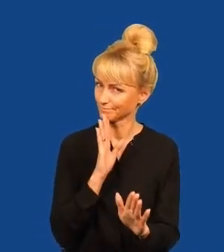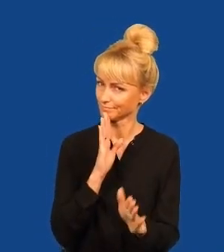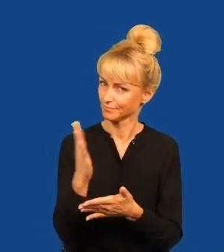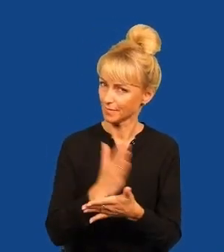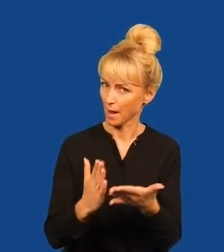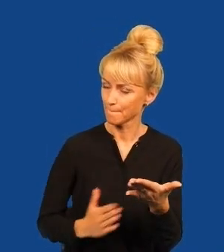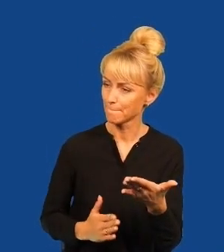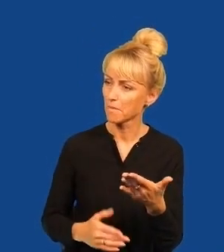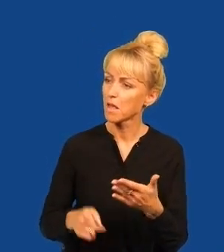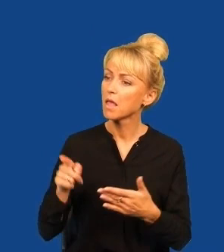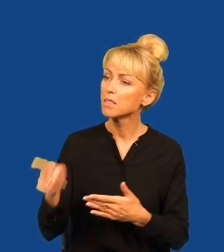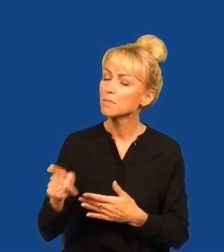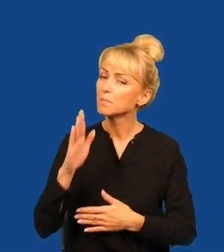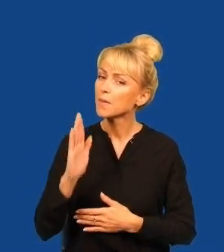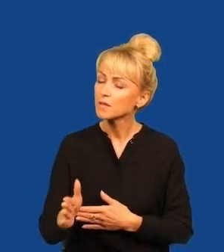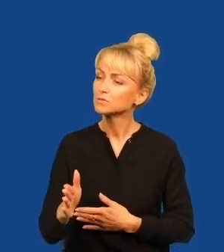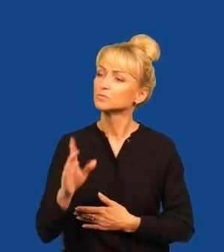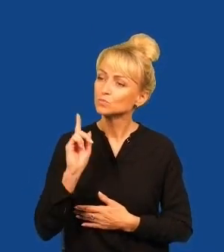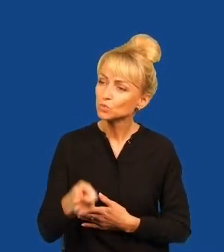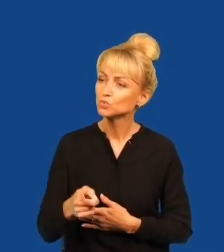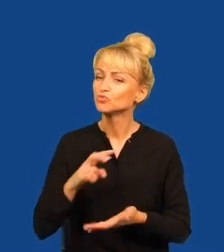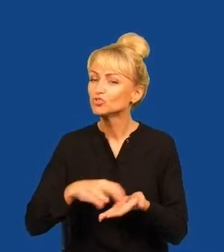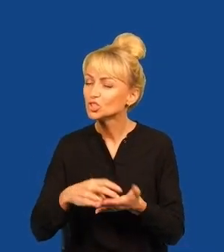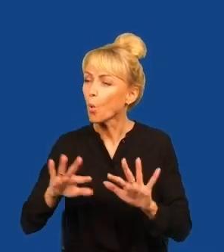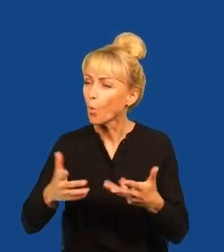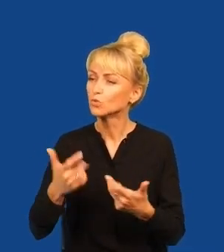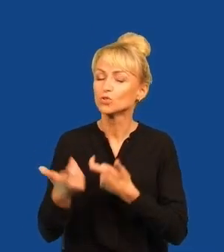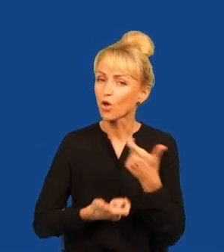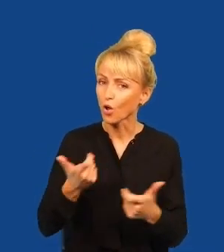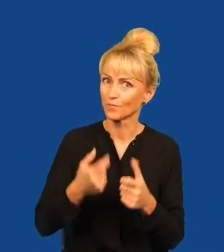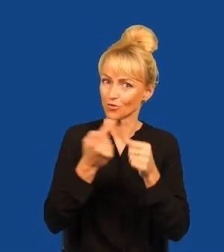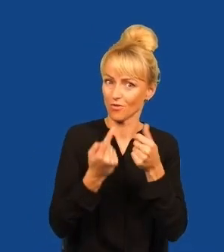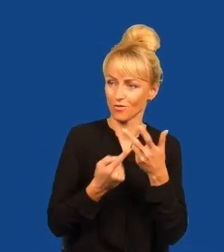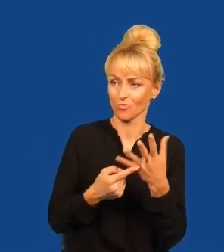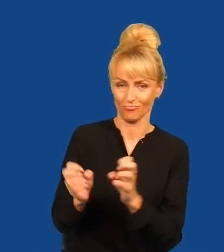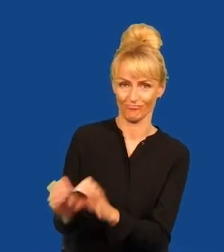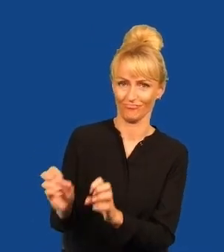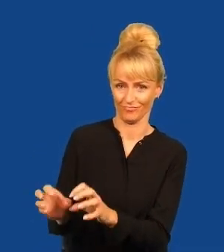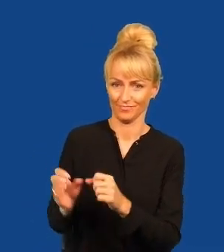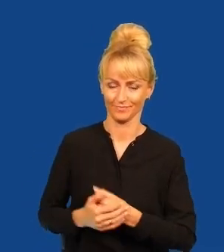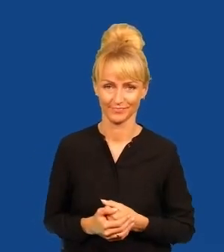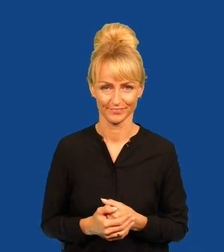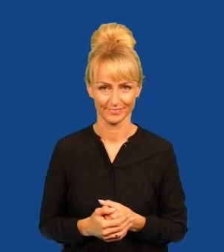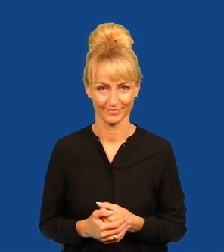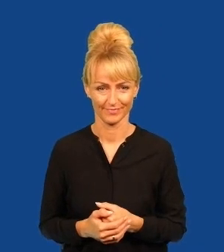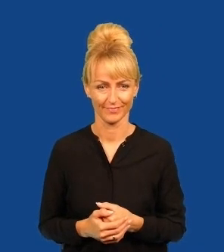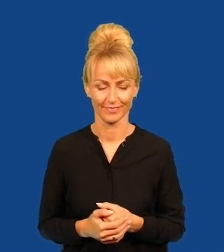cię czekają. To będzie super historia. Nas jako projektantów takie rzeczy zapewne często